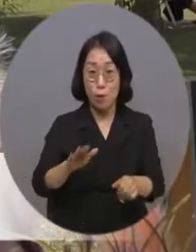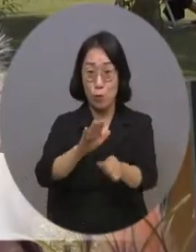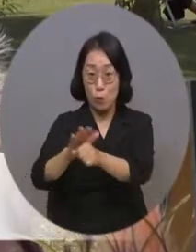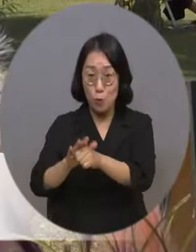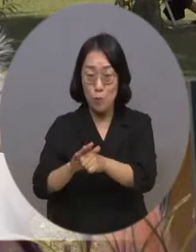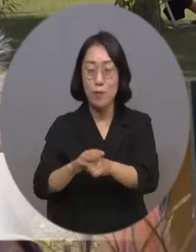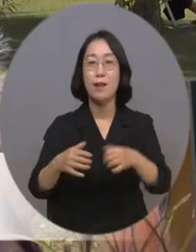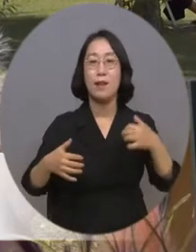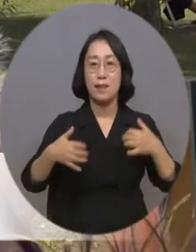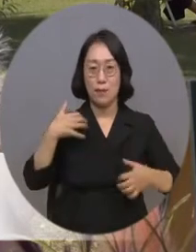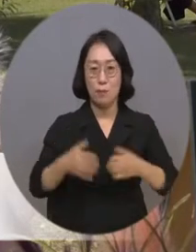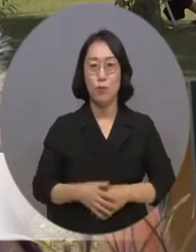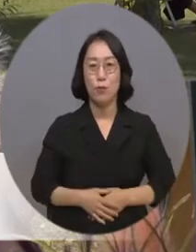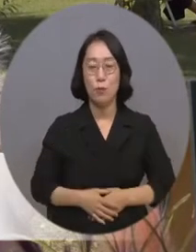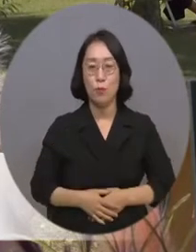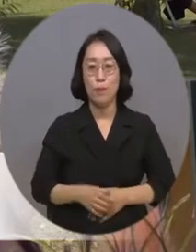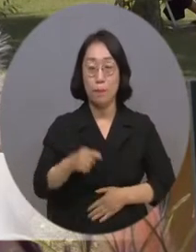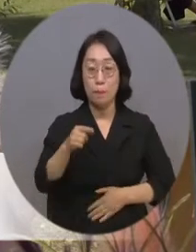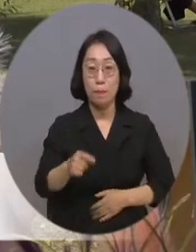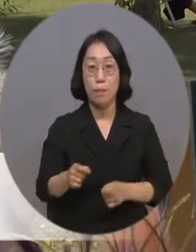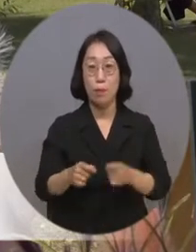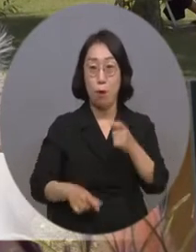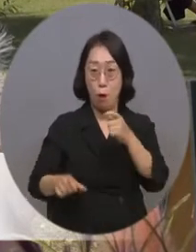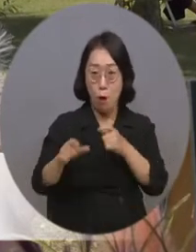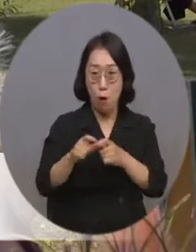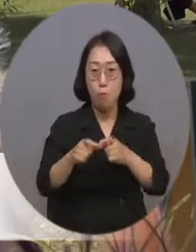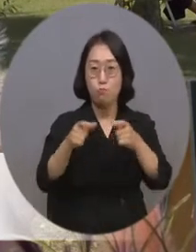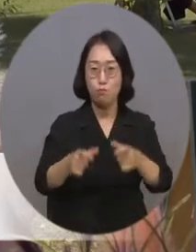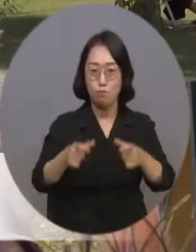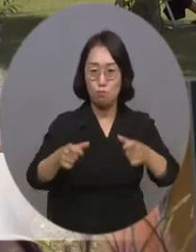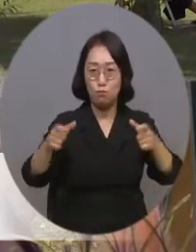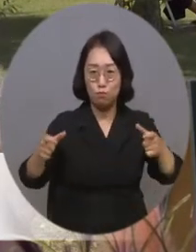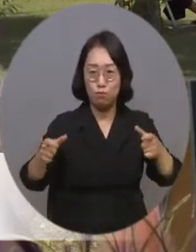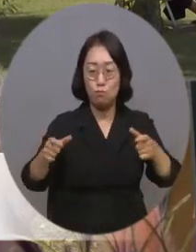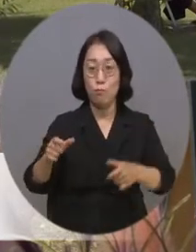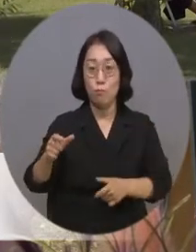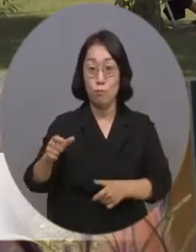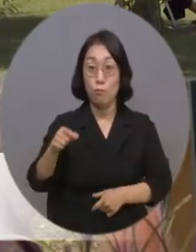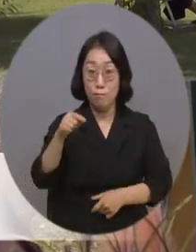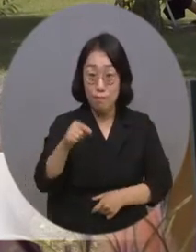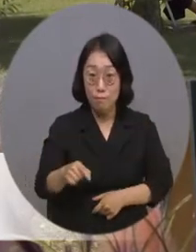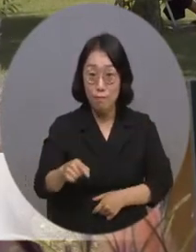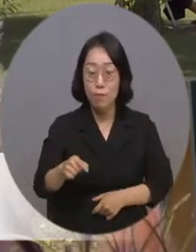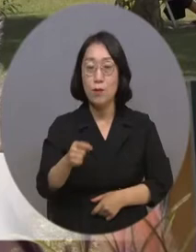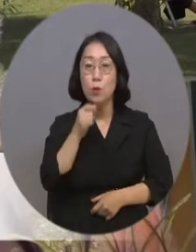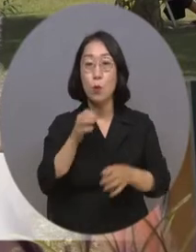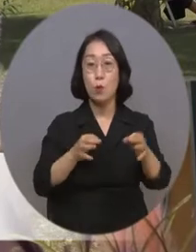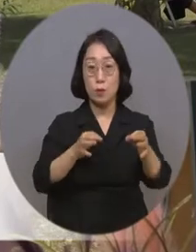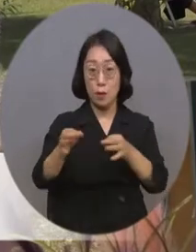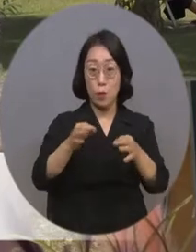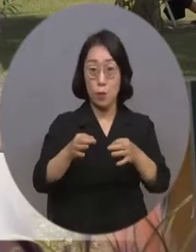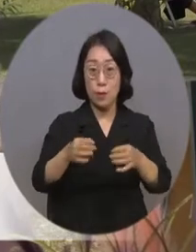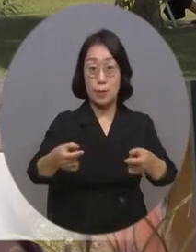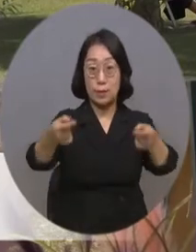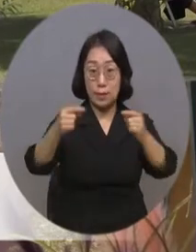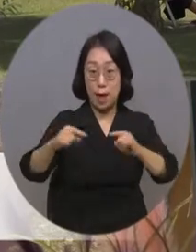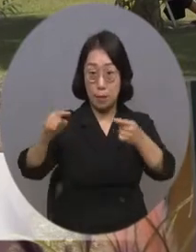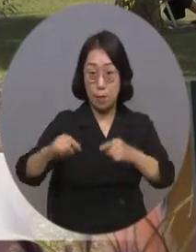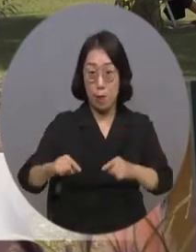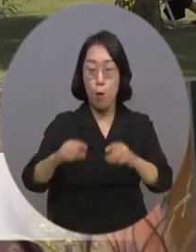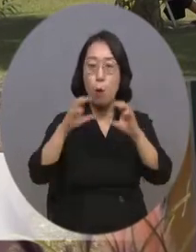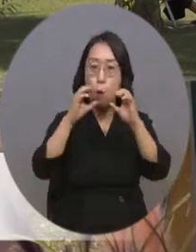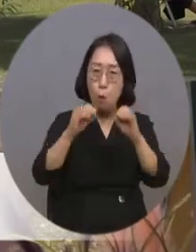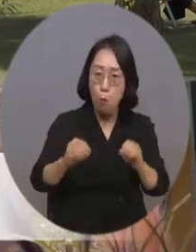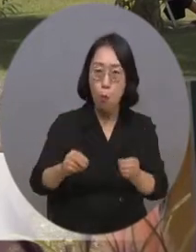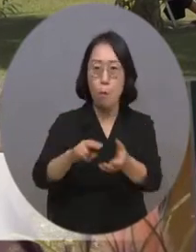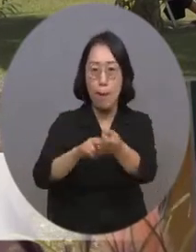기쁘고요. 이런 기회를 좀 많이 만들어주시면 우리 소상공인들이 참여함으로 인해서 기업의 홍보도 되고